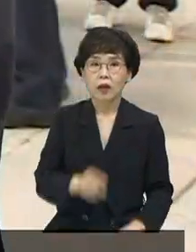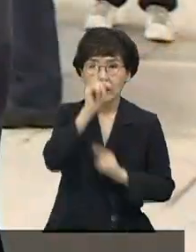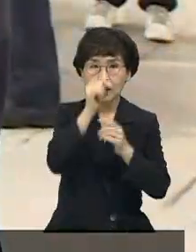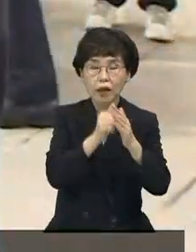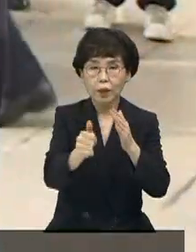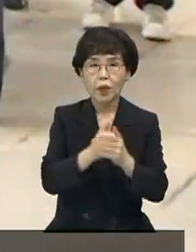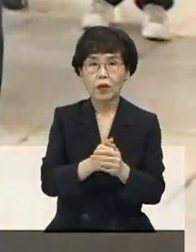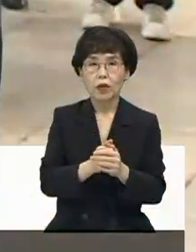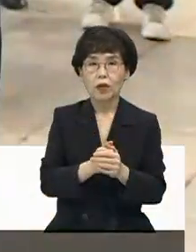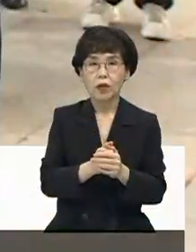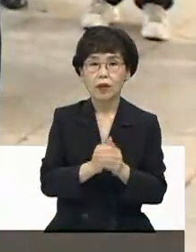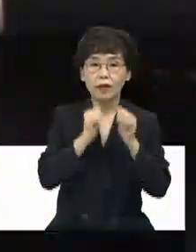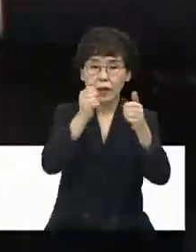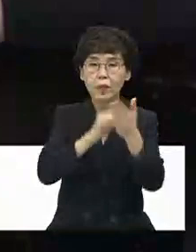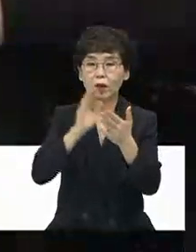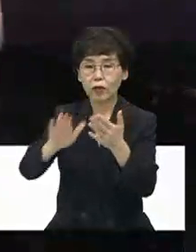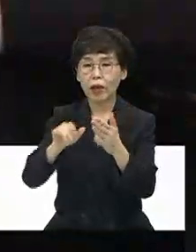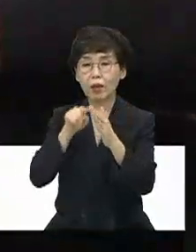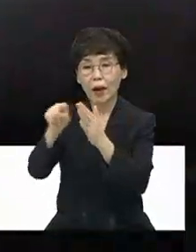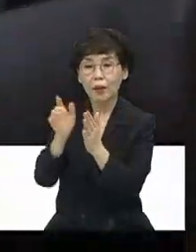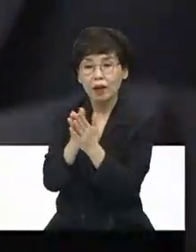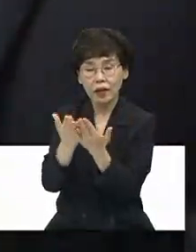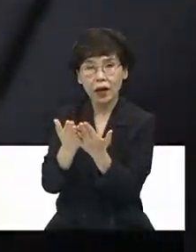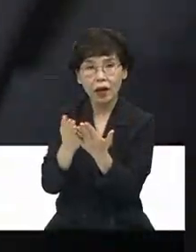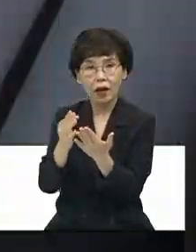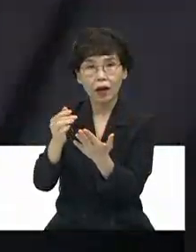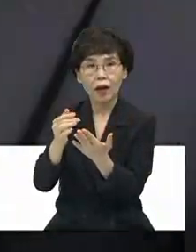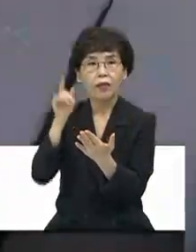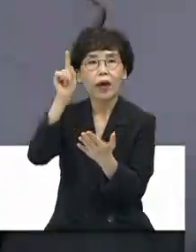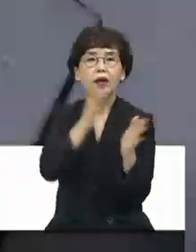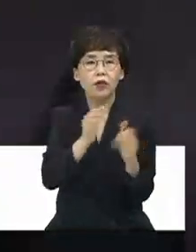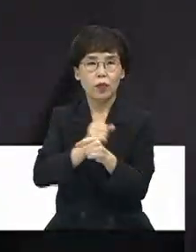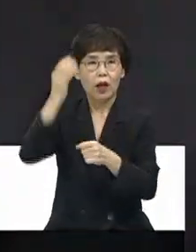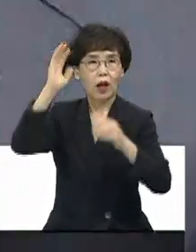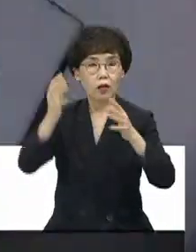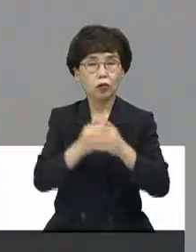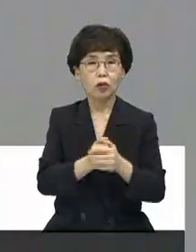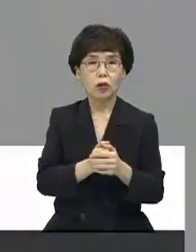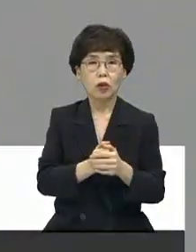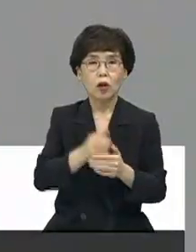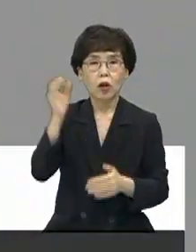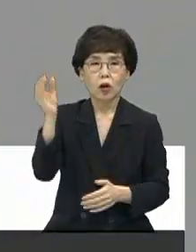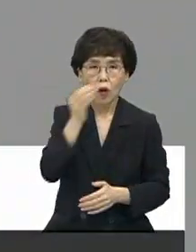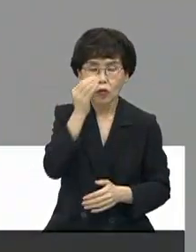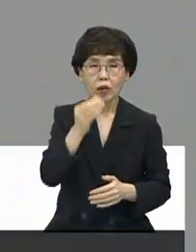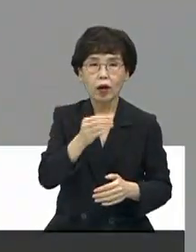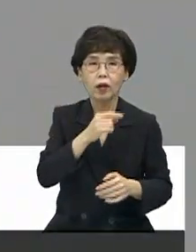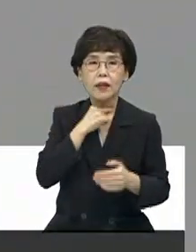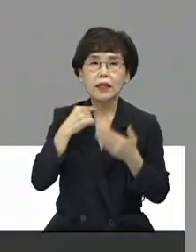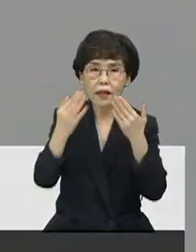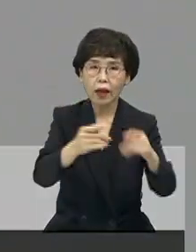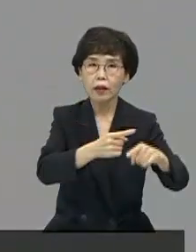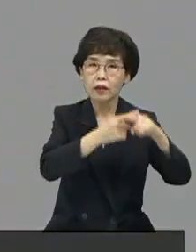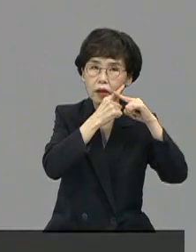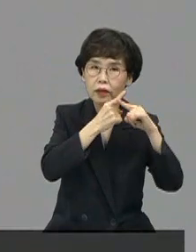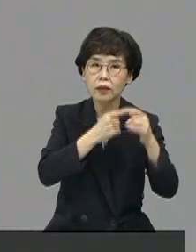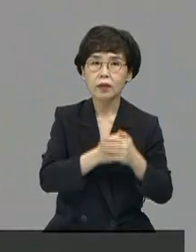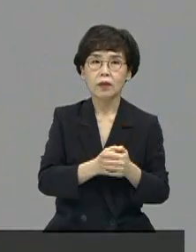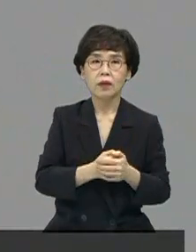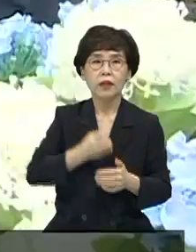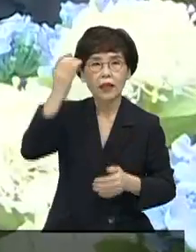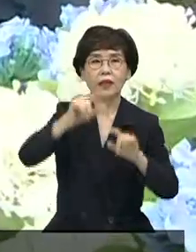대표는 추모탑 참배 뒤 방명록에 내일을 준비하는 대한민국은 숭고한 희생과 헌신을 잊지 않겠습니다라고